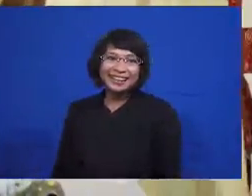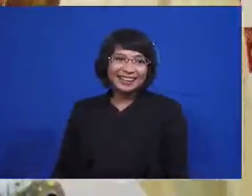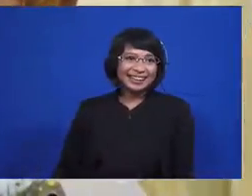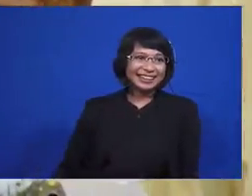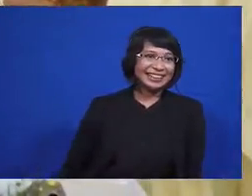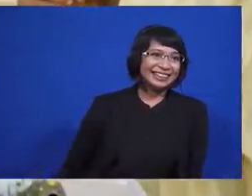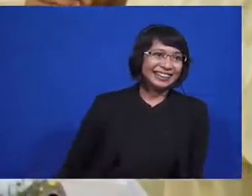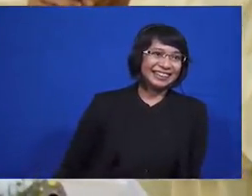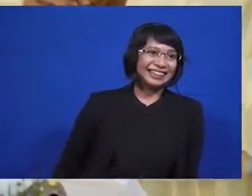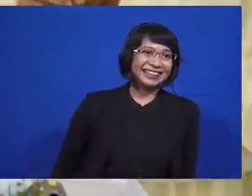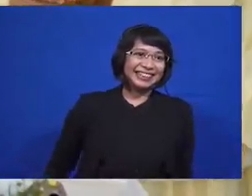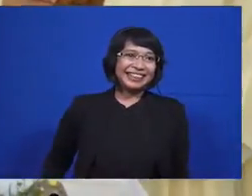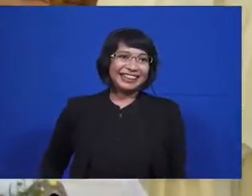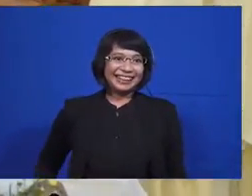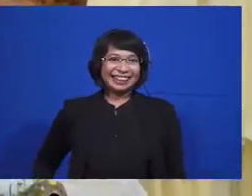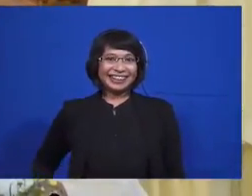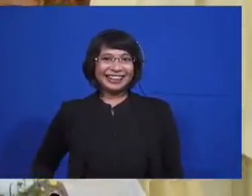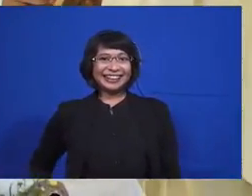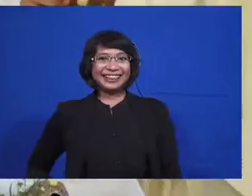panjang.